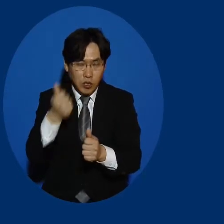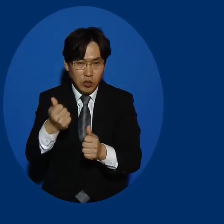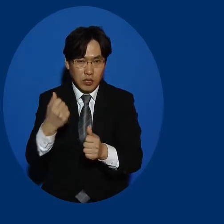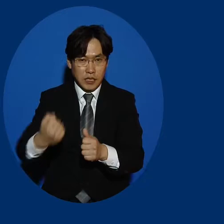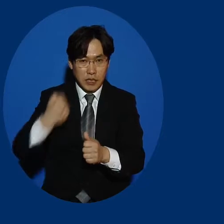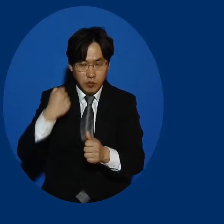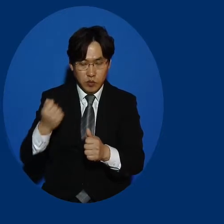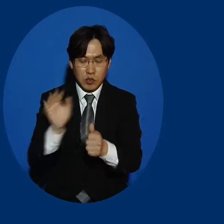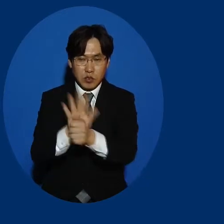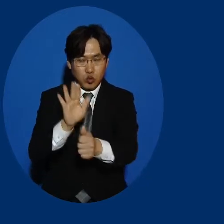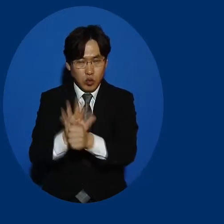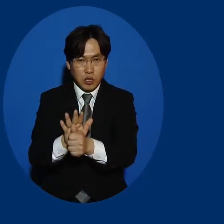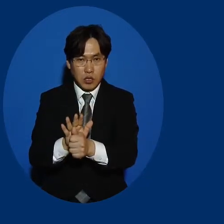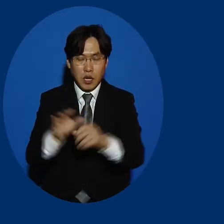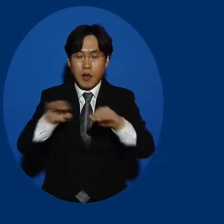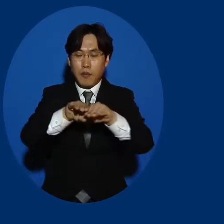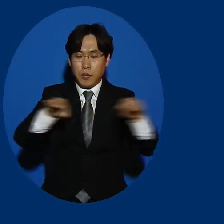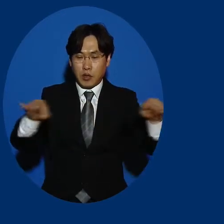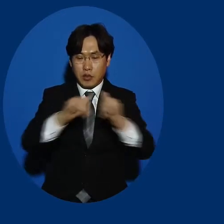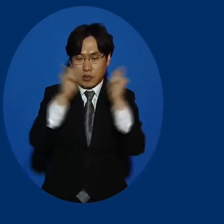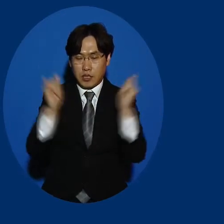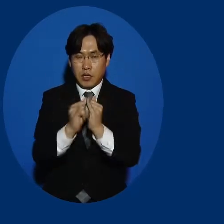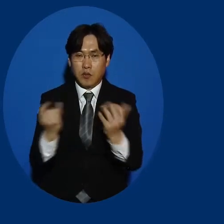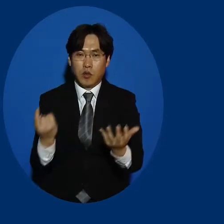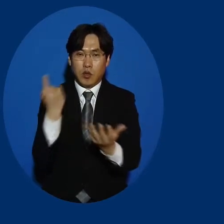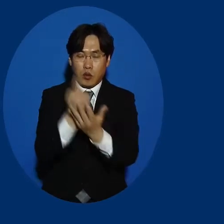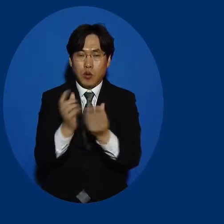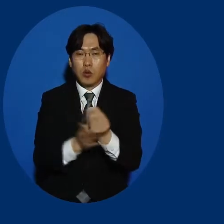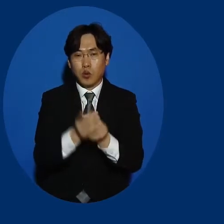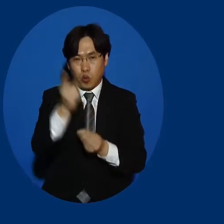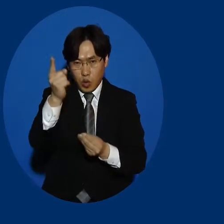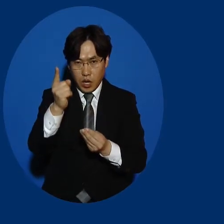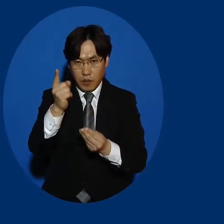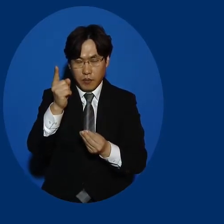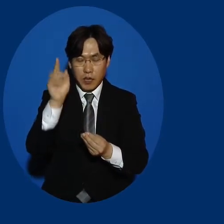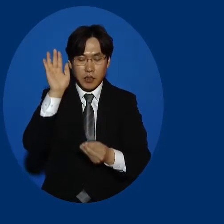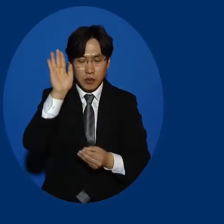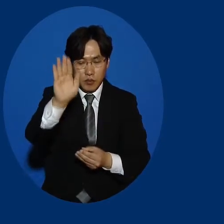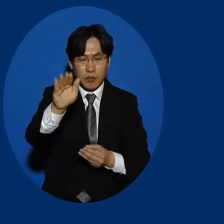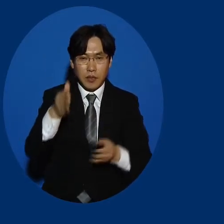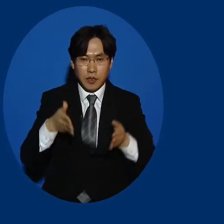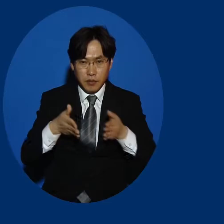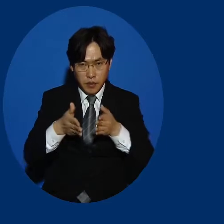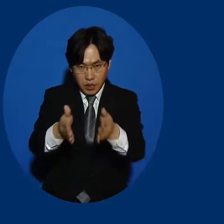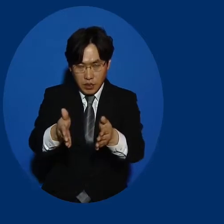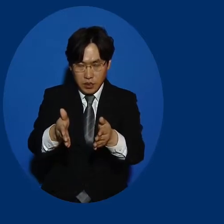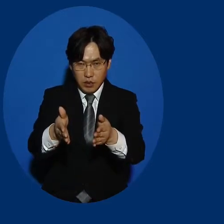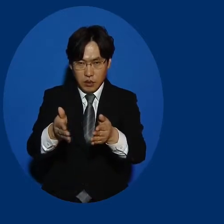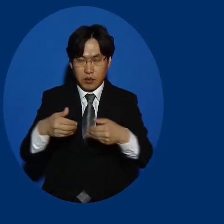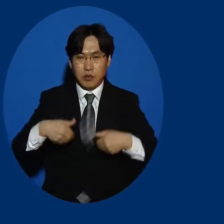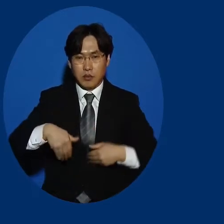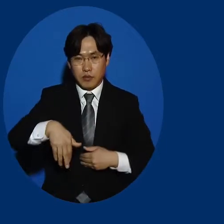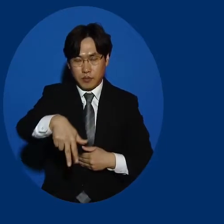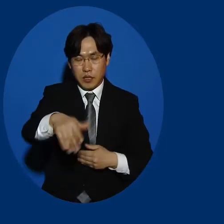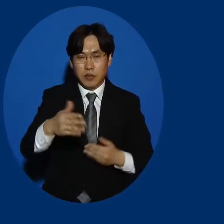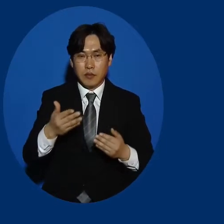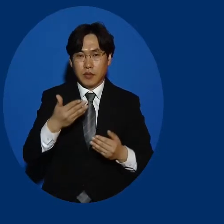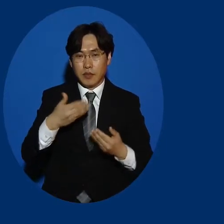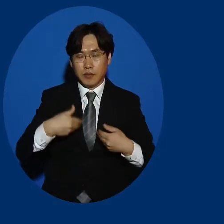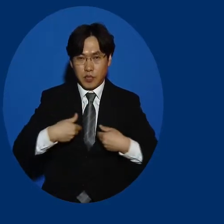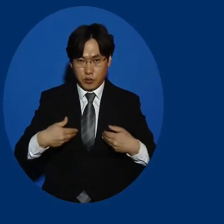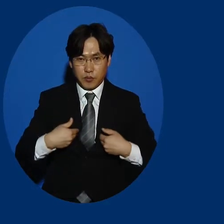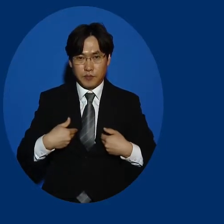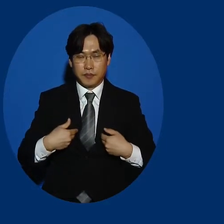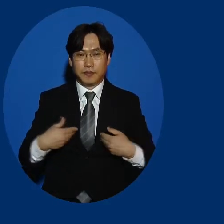소외됨이 없는 그런 평등한 사회 통합의 길로 나가야 된다고 생각합니다. 이것으로